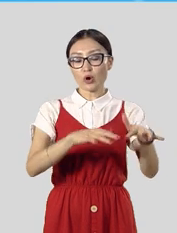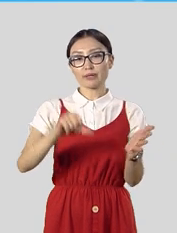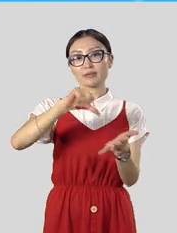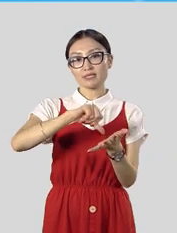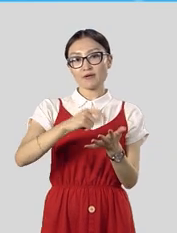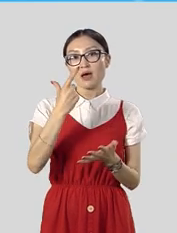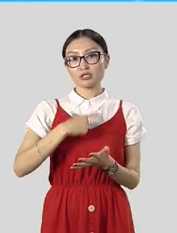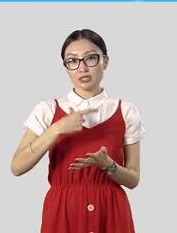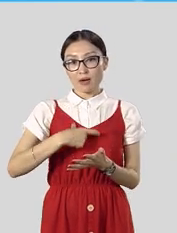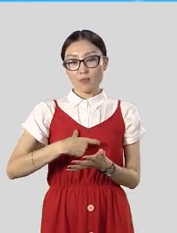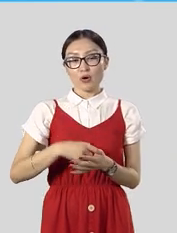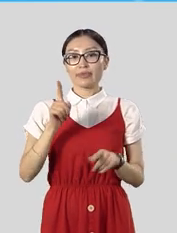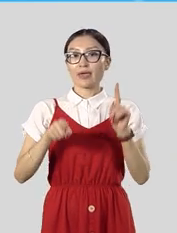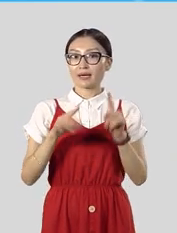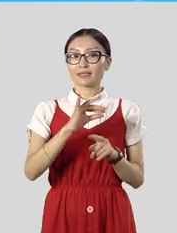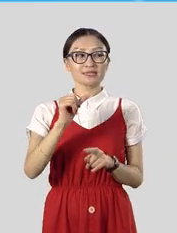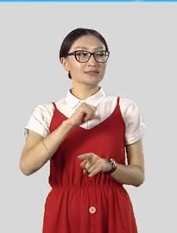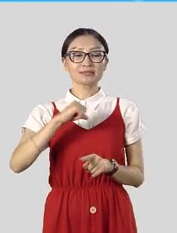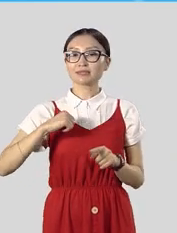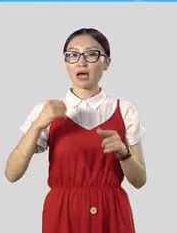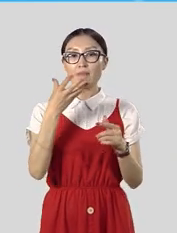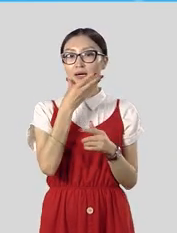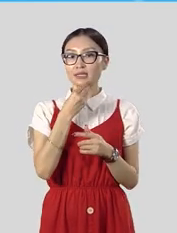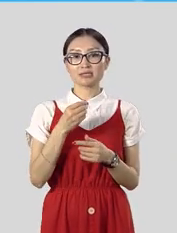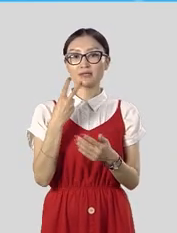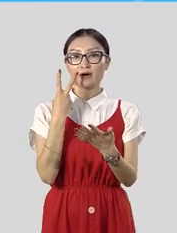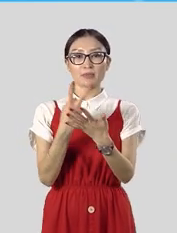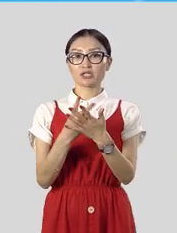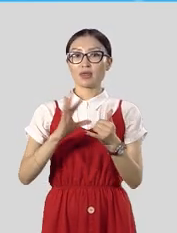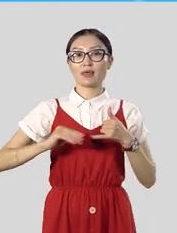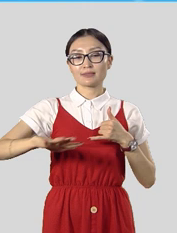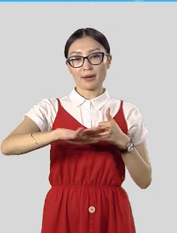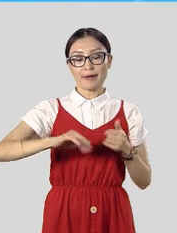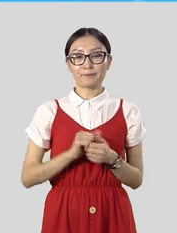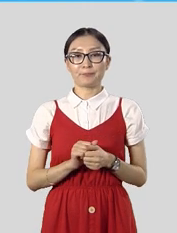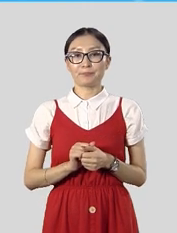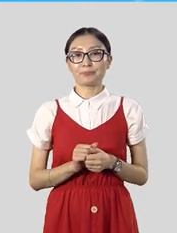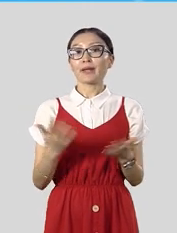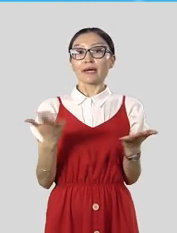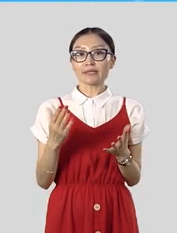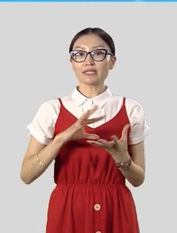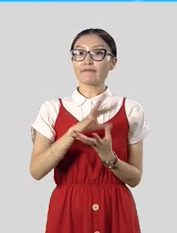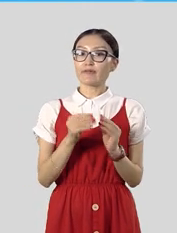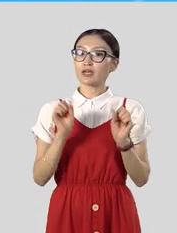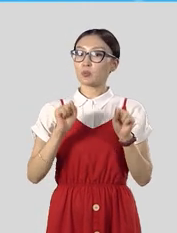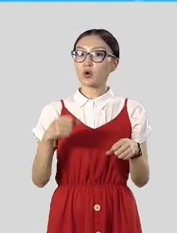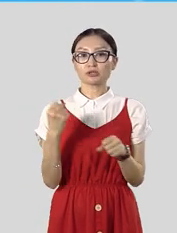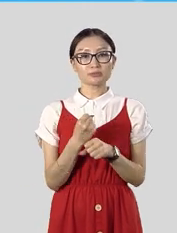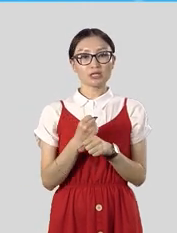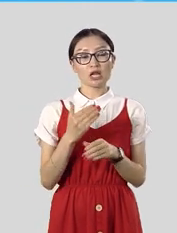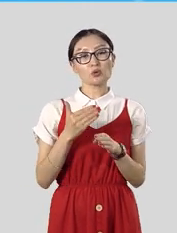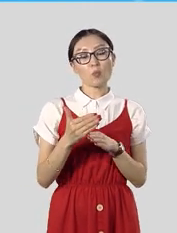представляющая собой некоторые из самых впечатляющих пейзажей на Земле». Какие выводы можем сделать